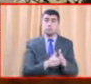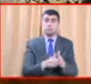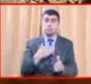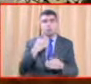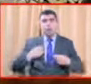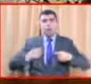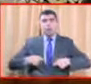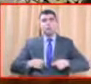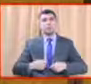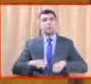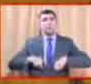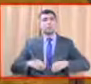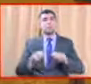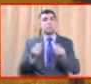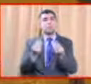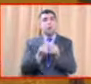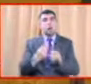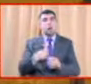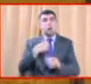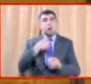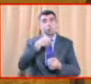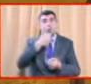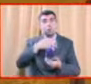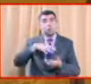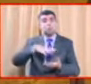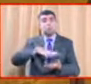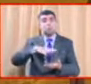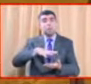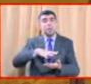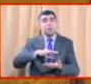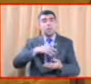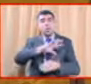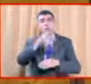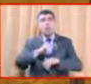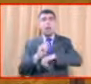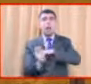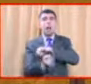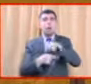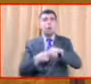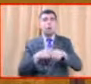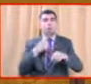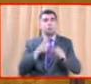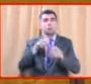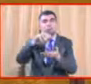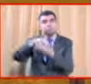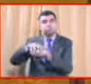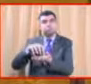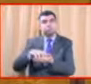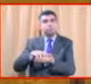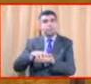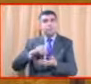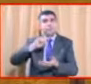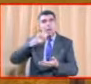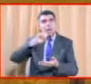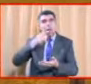الرئيس. سيد الوزير، تعيش بعض الاقاليم القروية خاصة باقليم شيشاوة والحضرية باقليم زاكورة